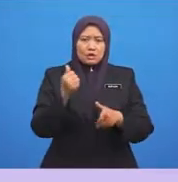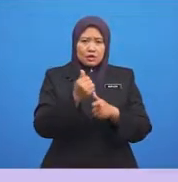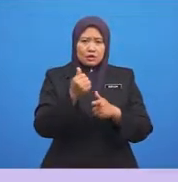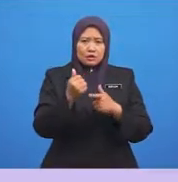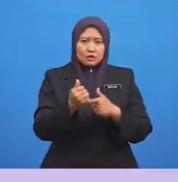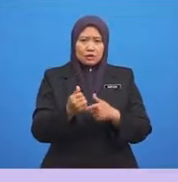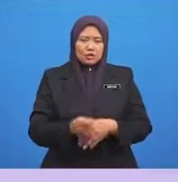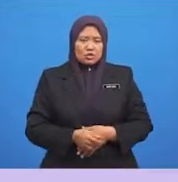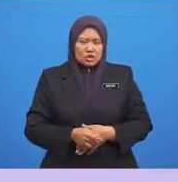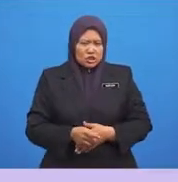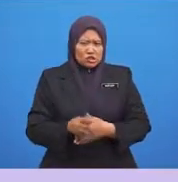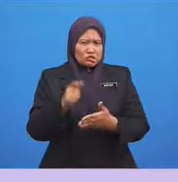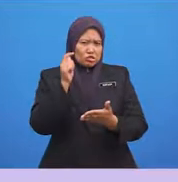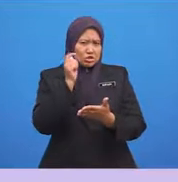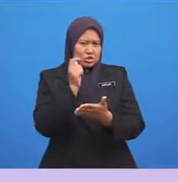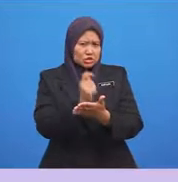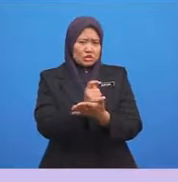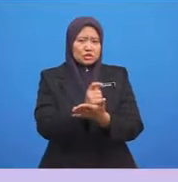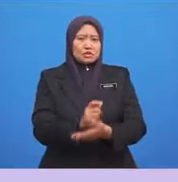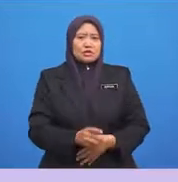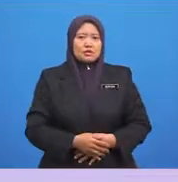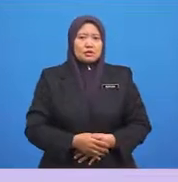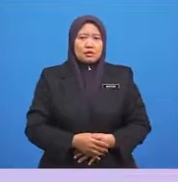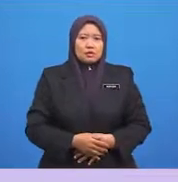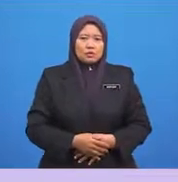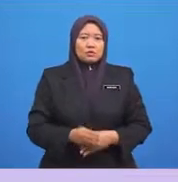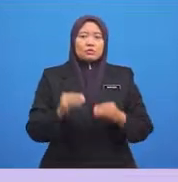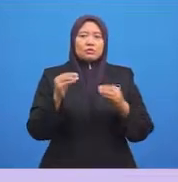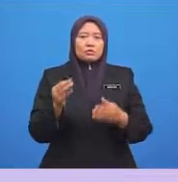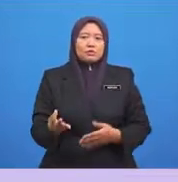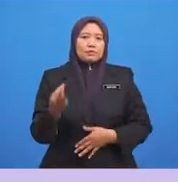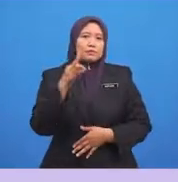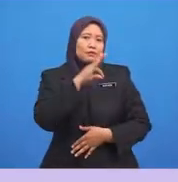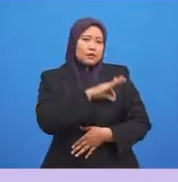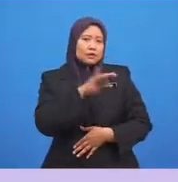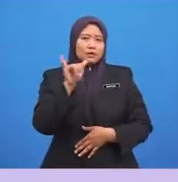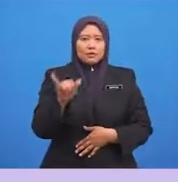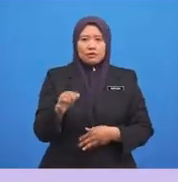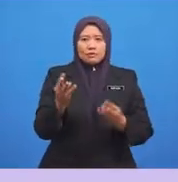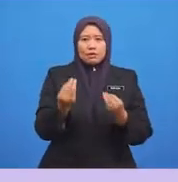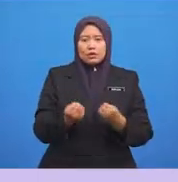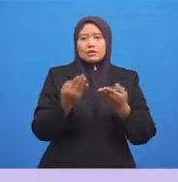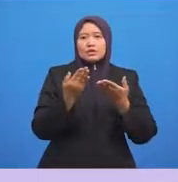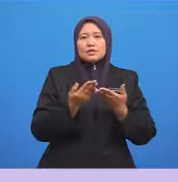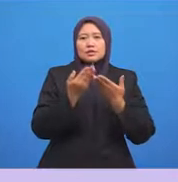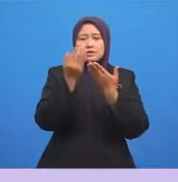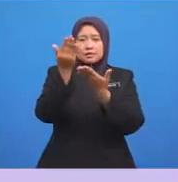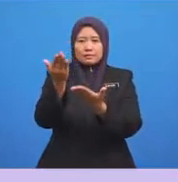sesuatu penegasan, falsafah atau pengajaran yang hendak disampaikan.